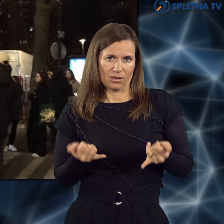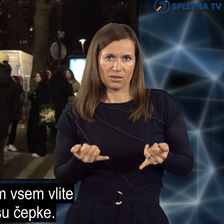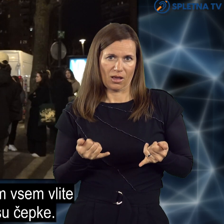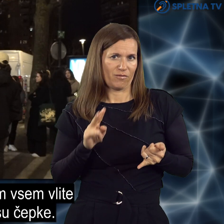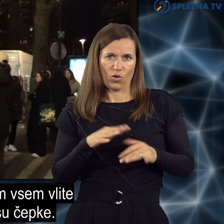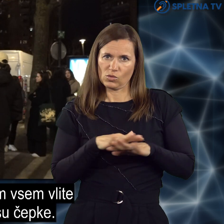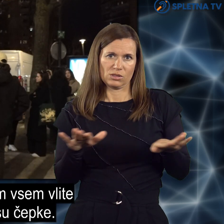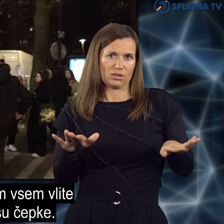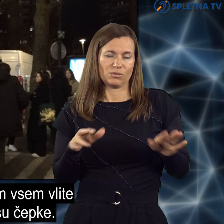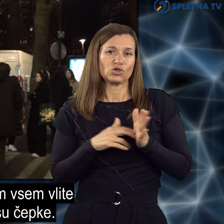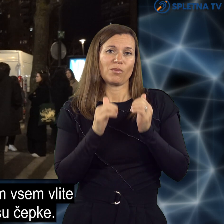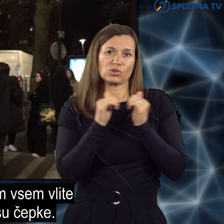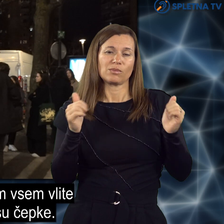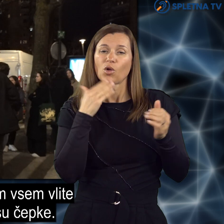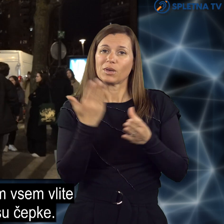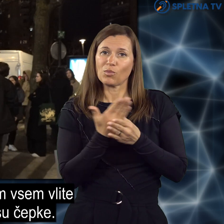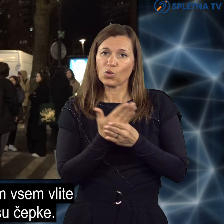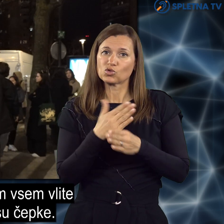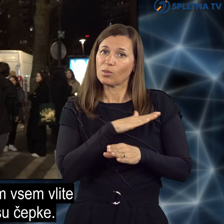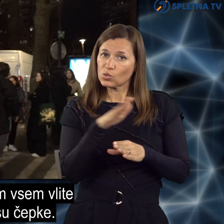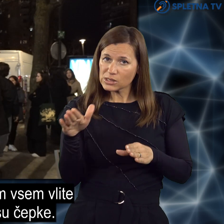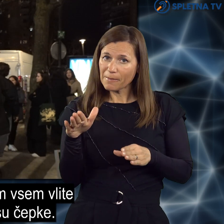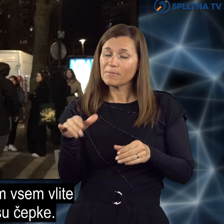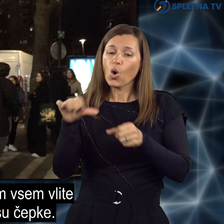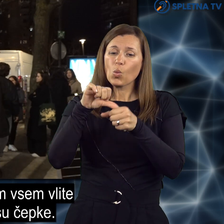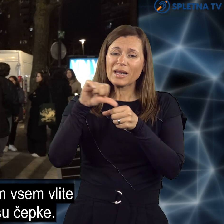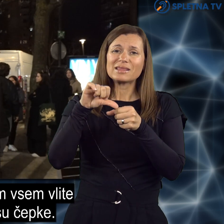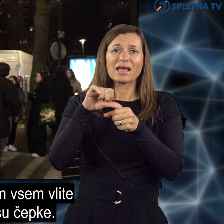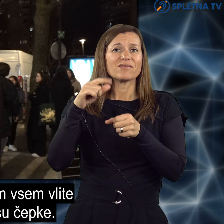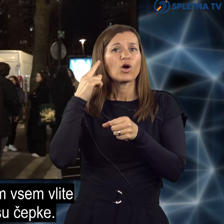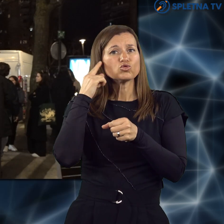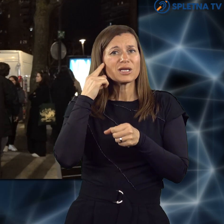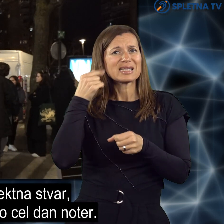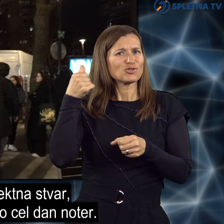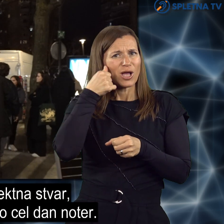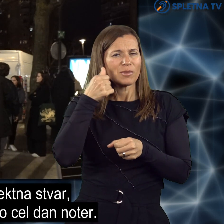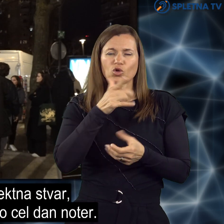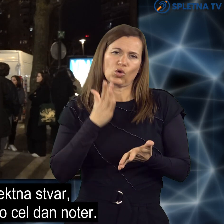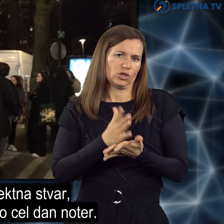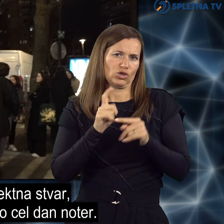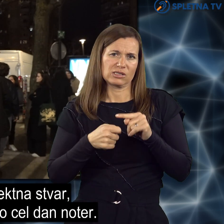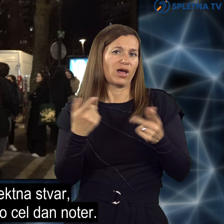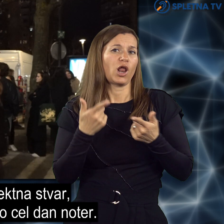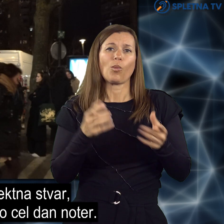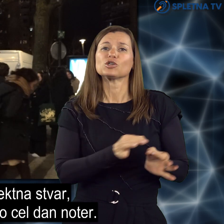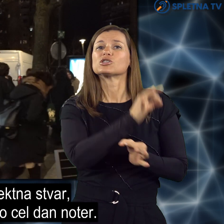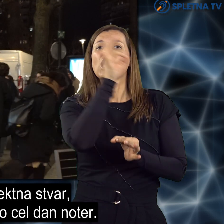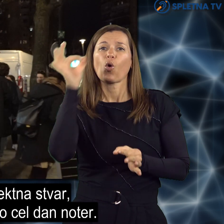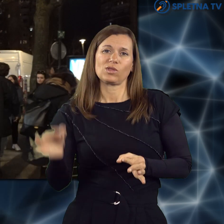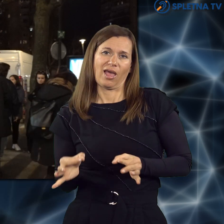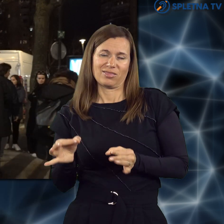Ja, vsem. Sploh priporočamo vsem ulite po ušesu čepke, to je perfektna stvar, ki imaš lahko cel dan